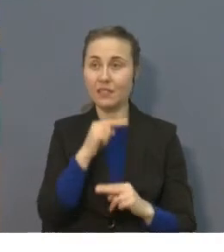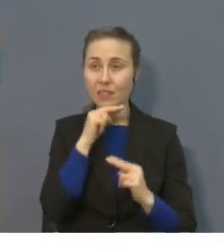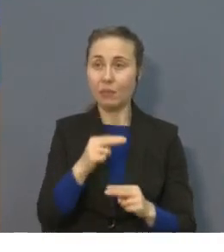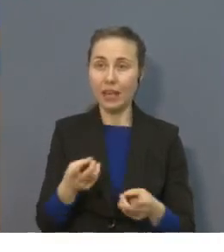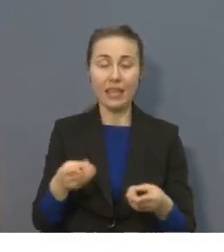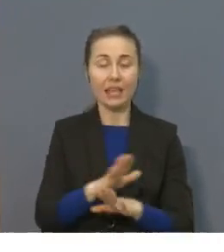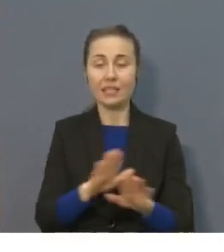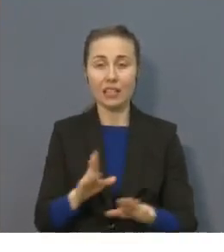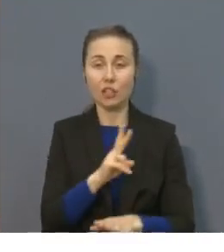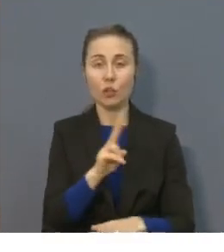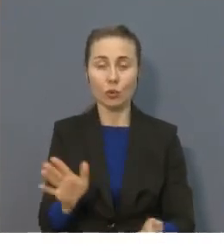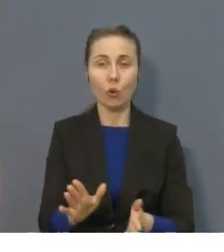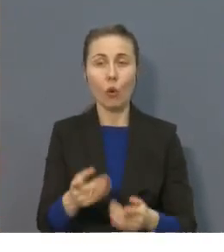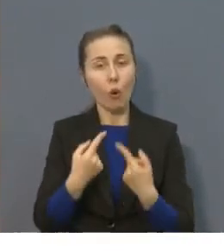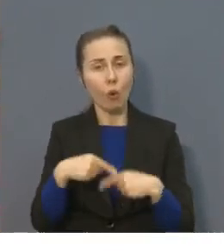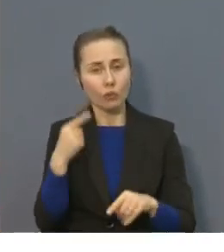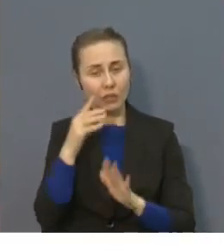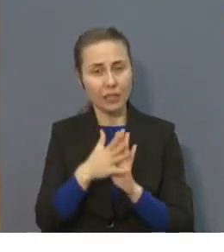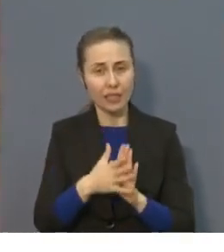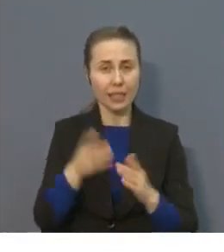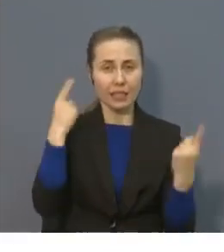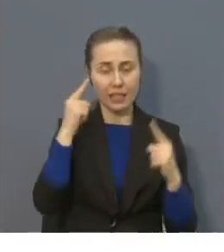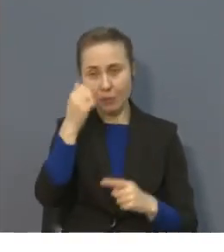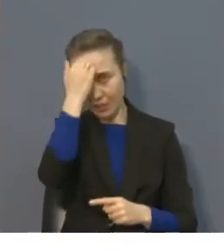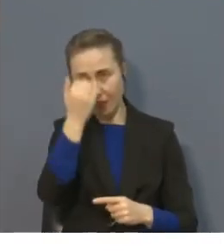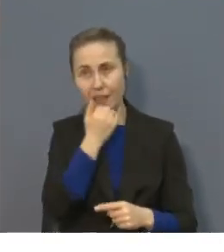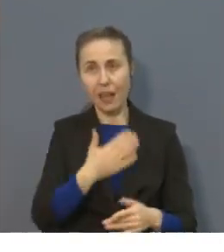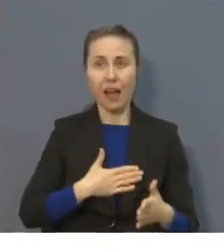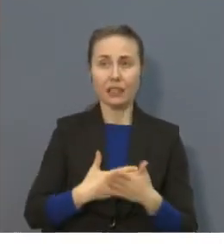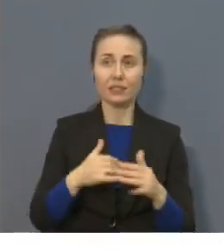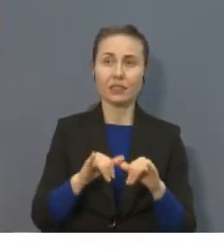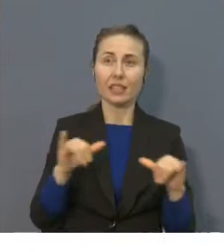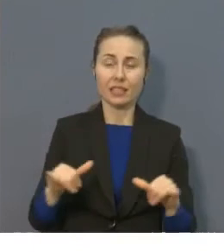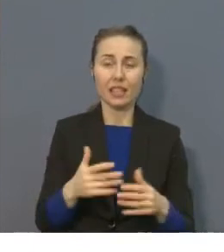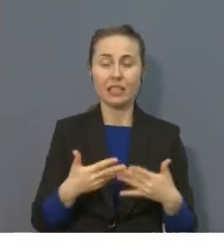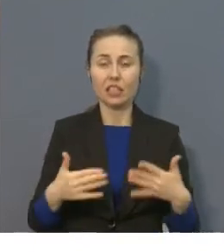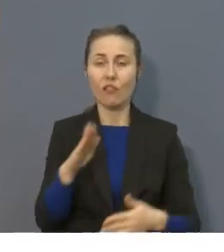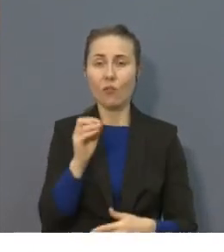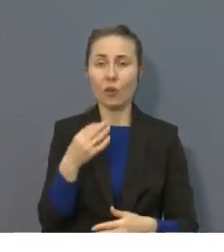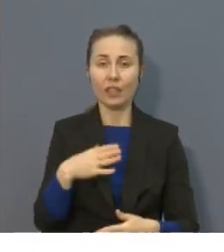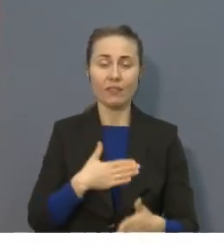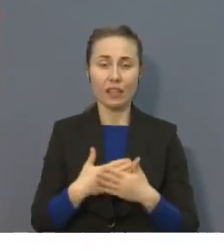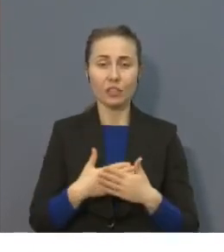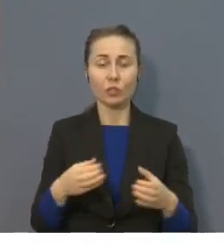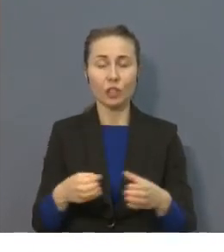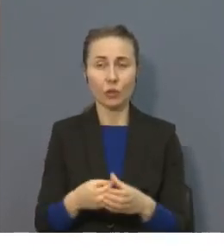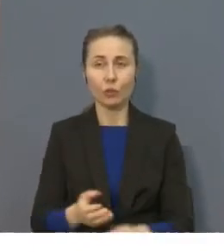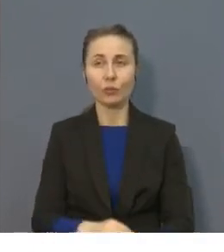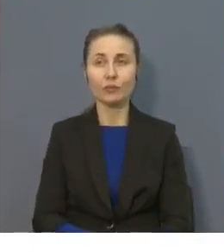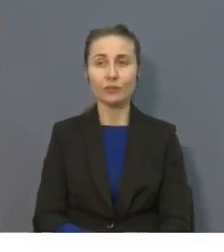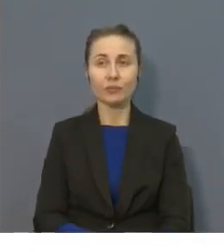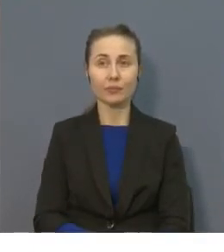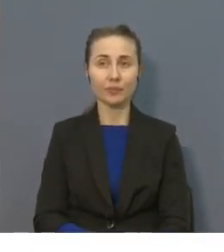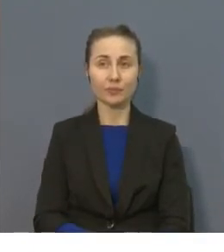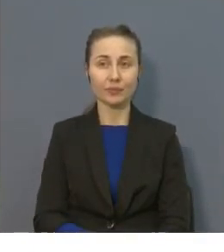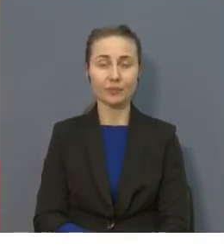мен демеушіге өз ризашылықтары мен тілектерін білдірді. Синхрон клубының атынан, көп балалы аналардың атынан үлкен